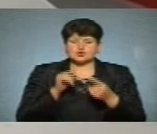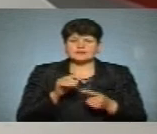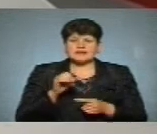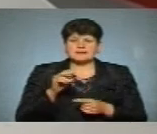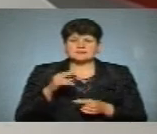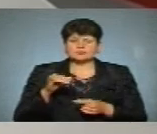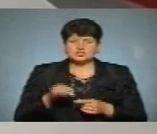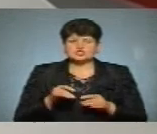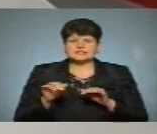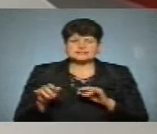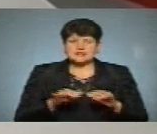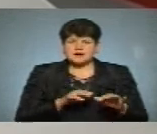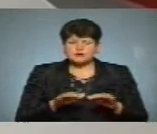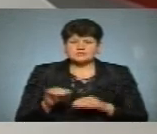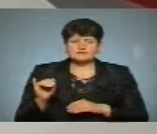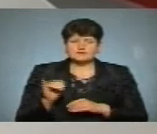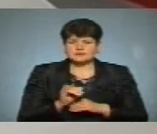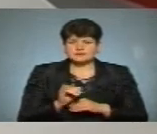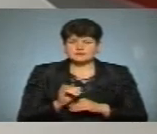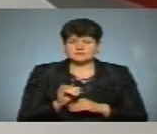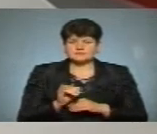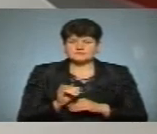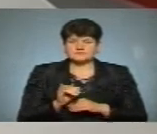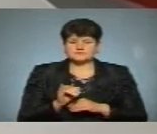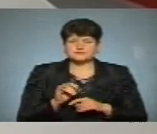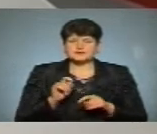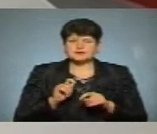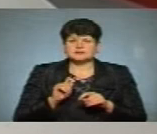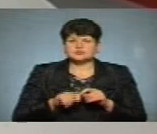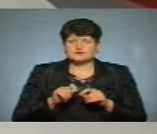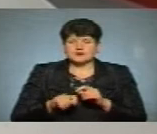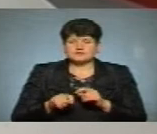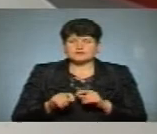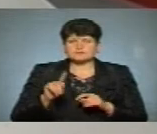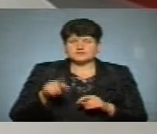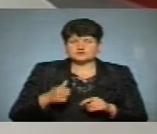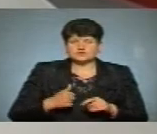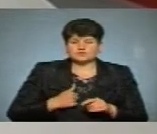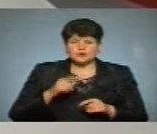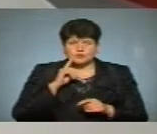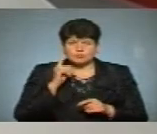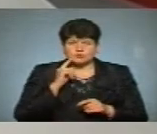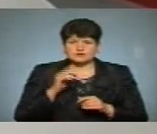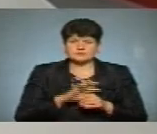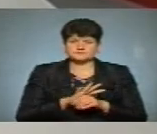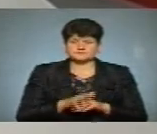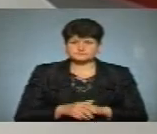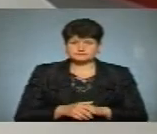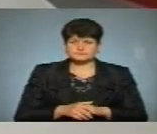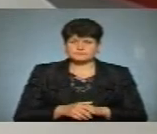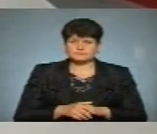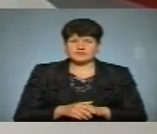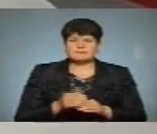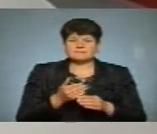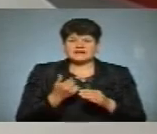протиепідемічних заходів та тестування призовної молоді на COVID-19. Безпосереднє